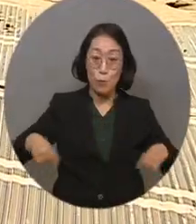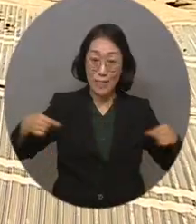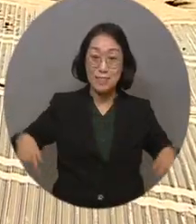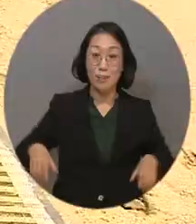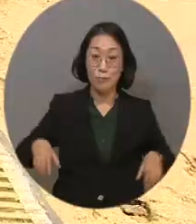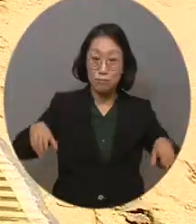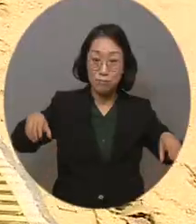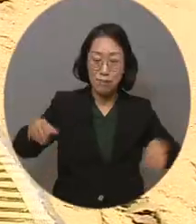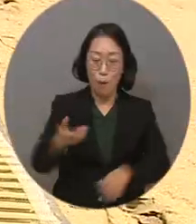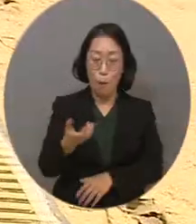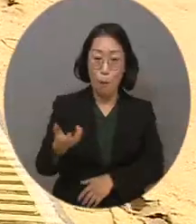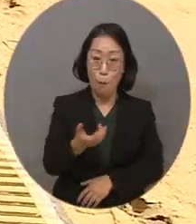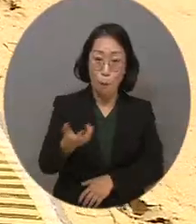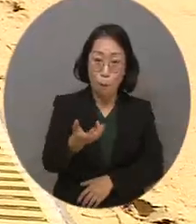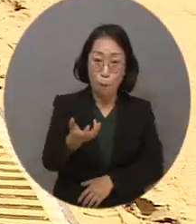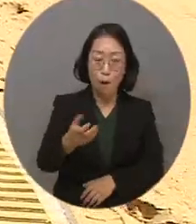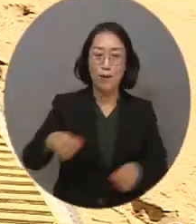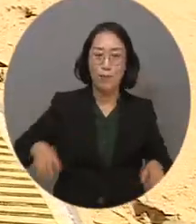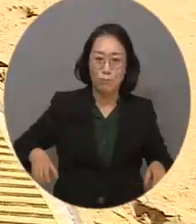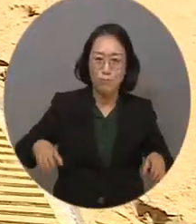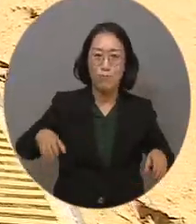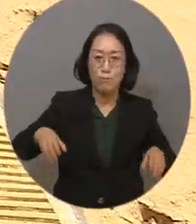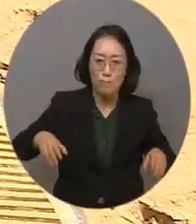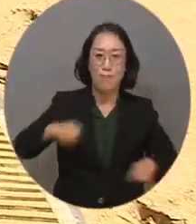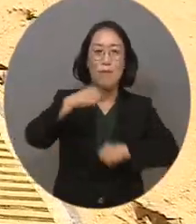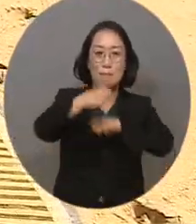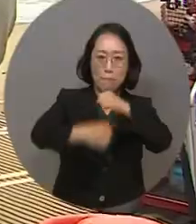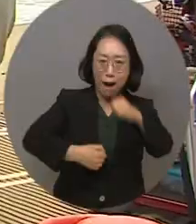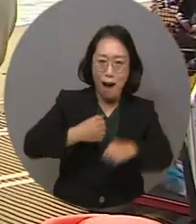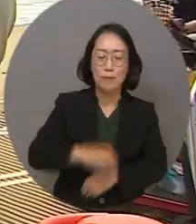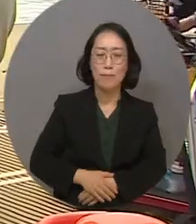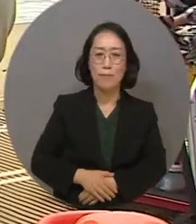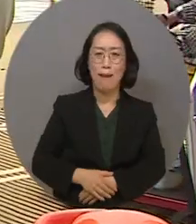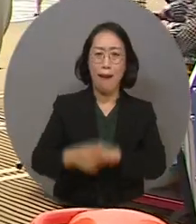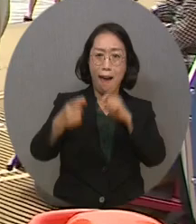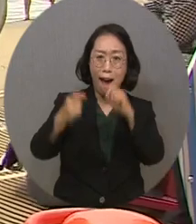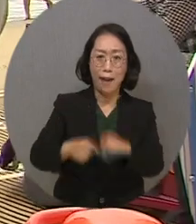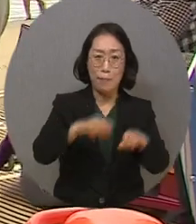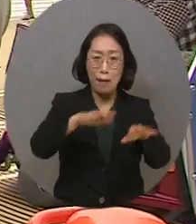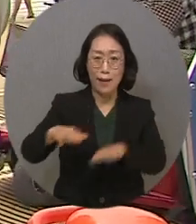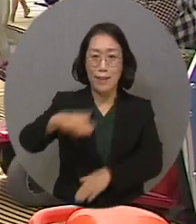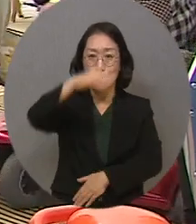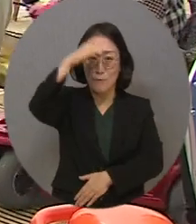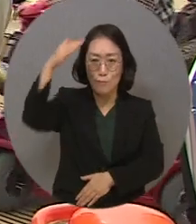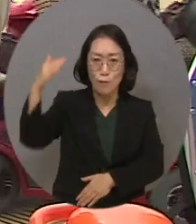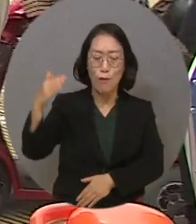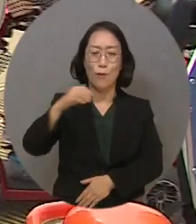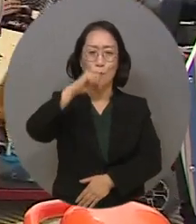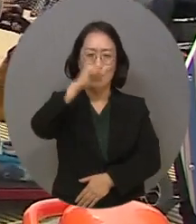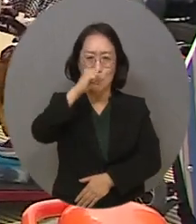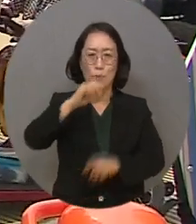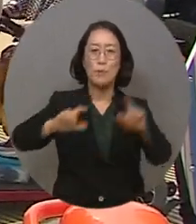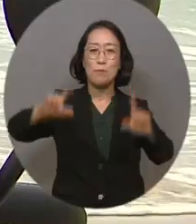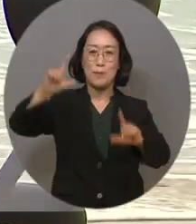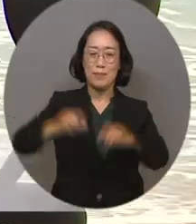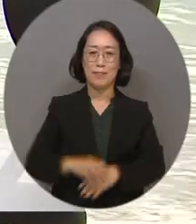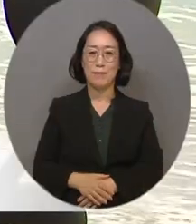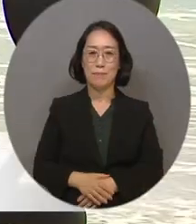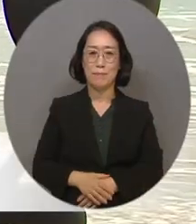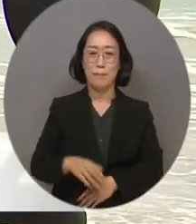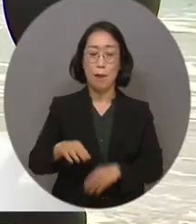새로 조성된 무장애길을 자유롭게 거닐며 그동안 누리지 못했던 바다를 마음껏 즐겼습니다.